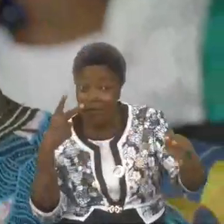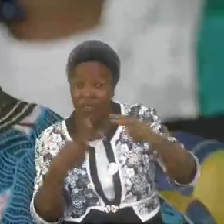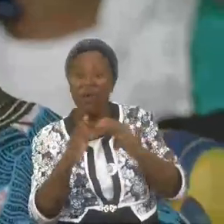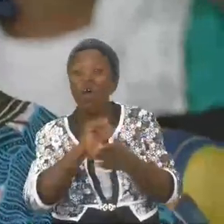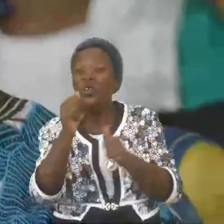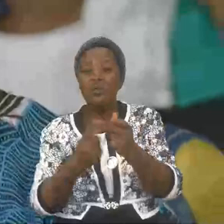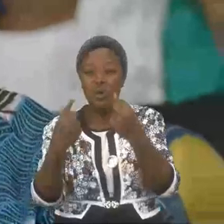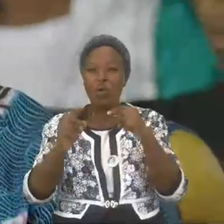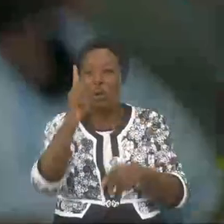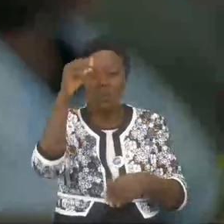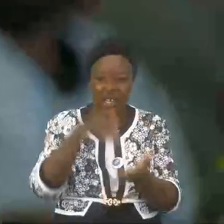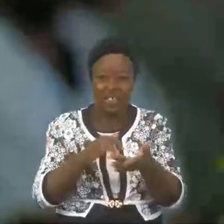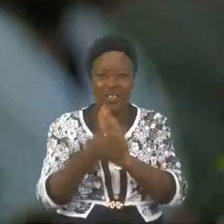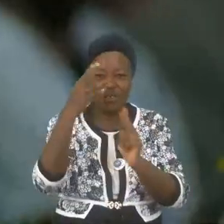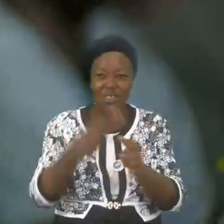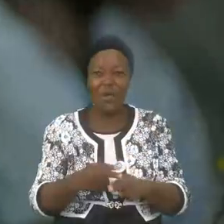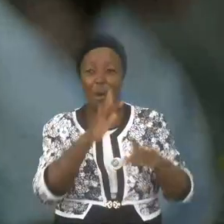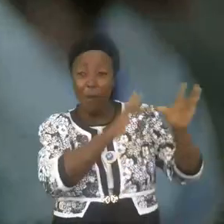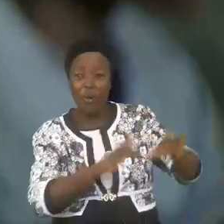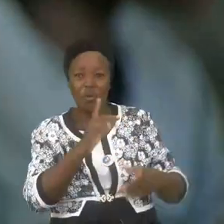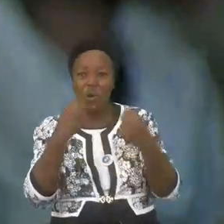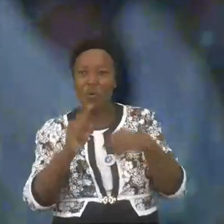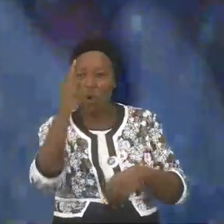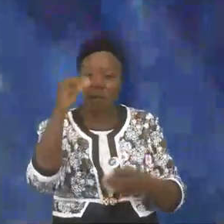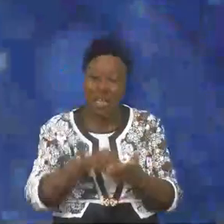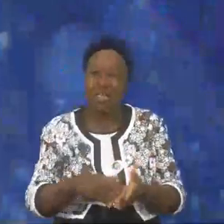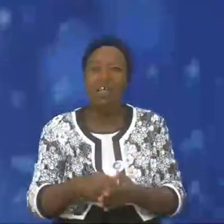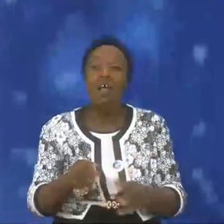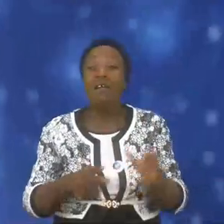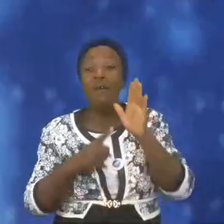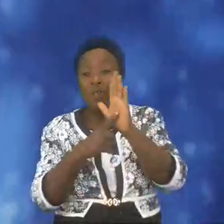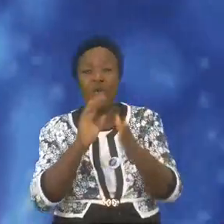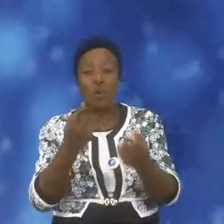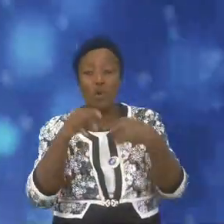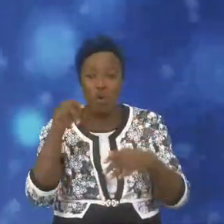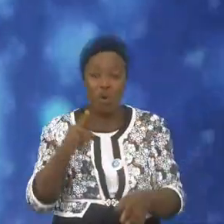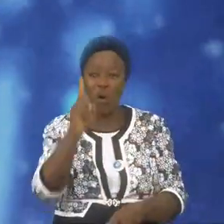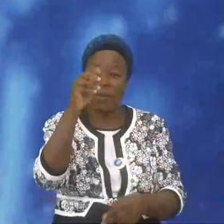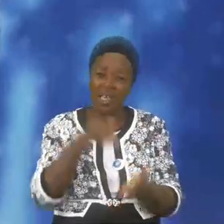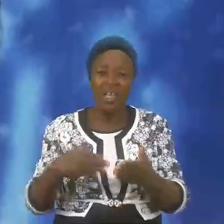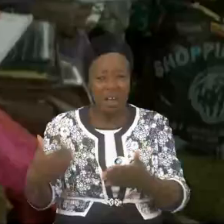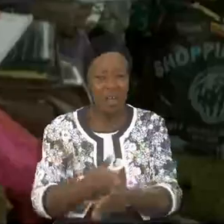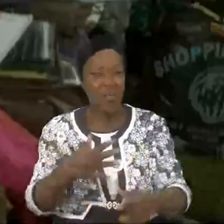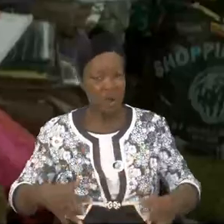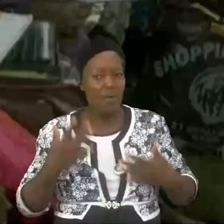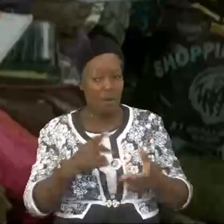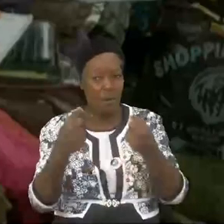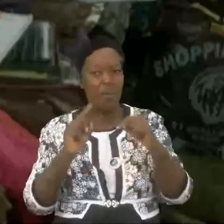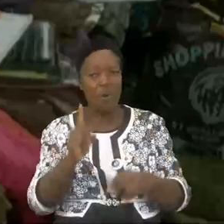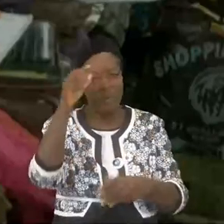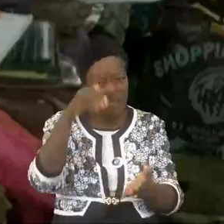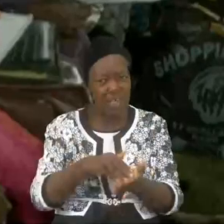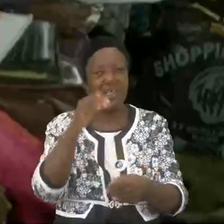vision oubliée reviendra. La passion reviendra. La révélation reviendra. La nouvelle vie